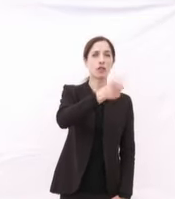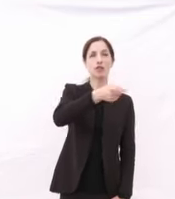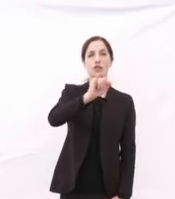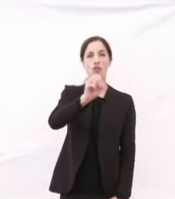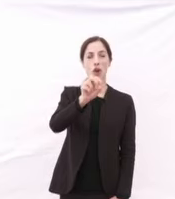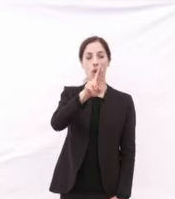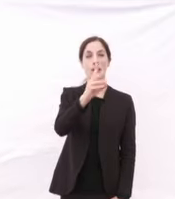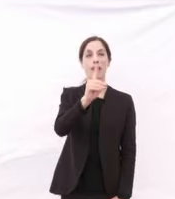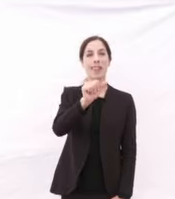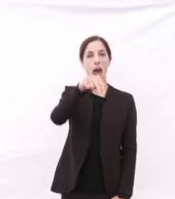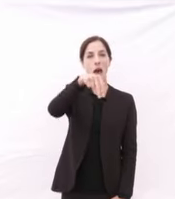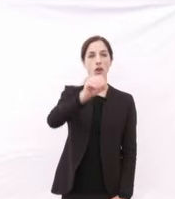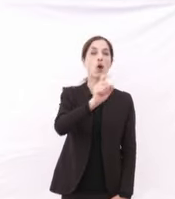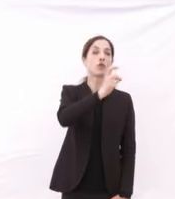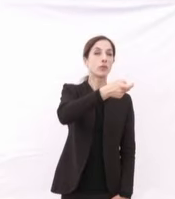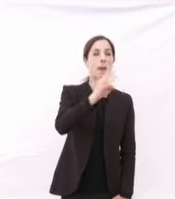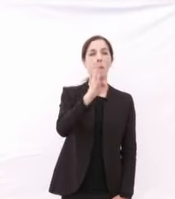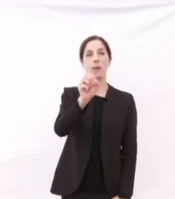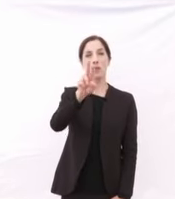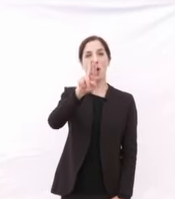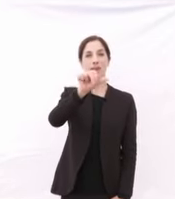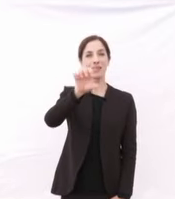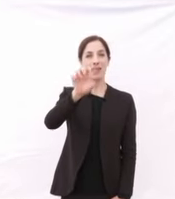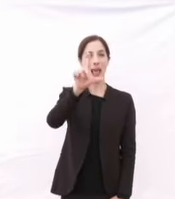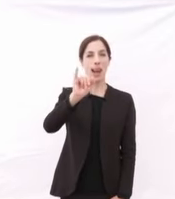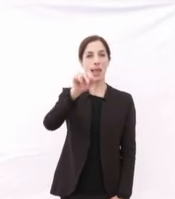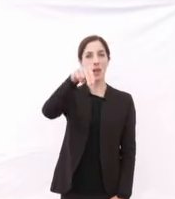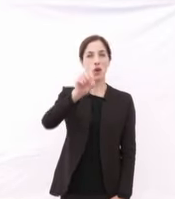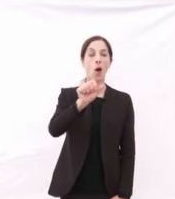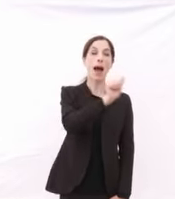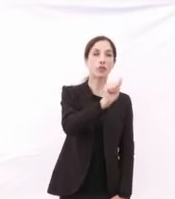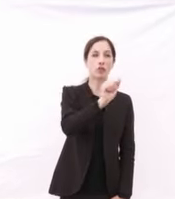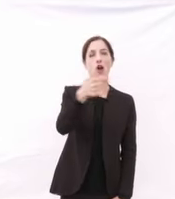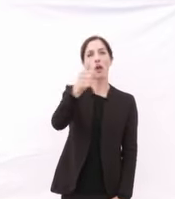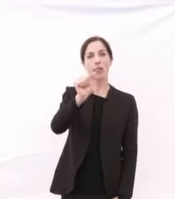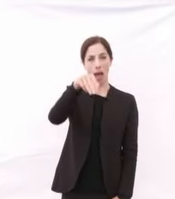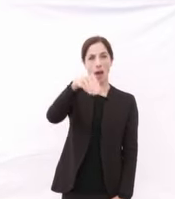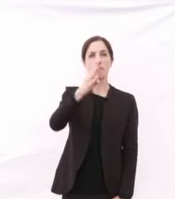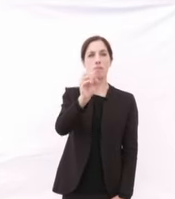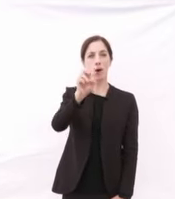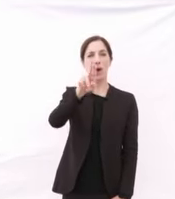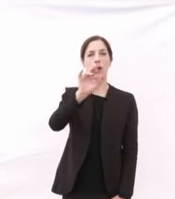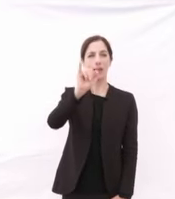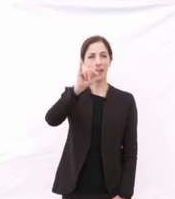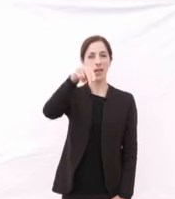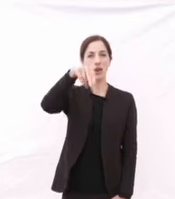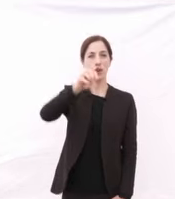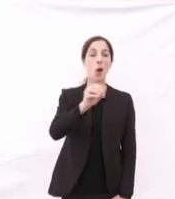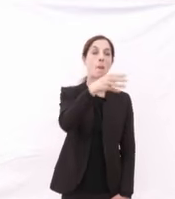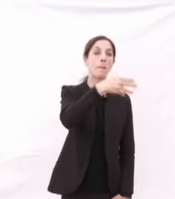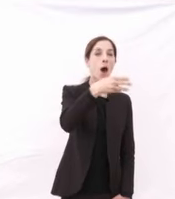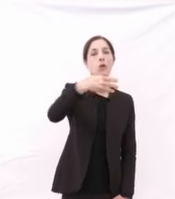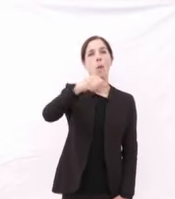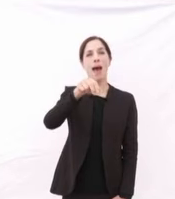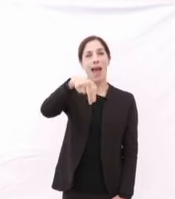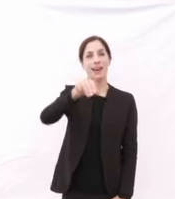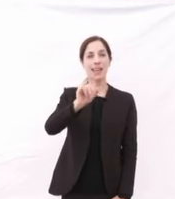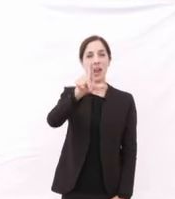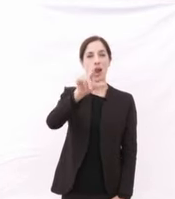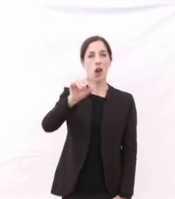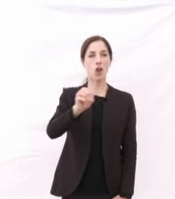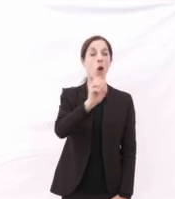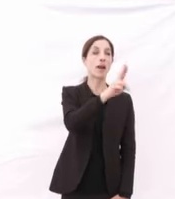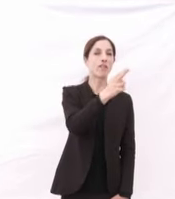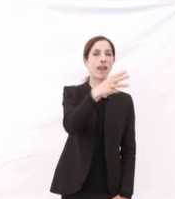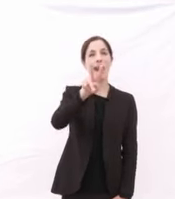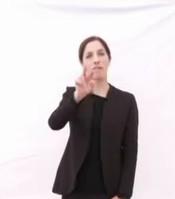Giuseppe Borsellino, Antonio Tamborino, Mauro Maniglio, Raffaele